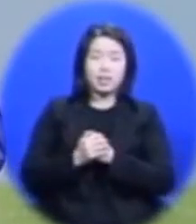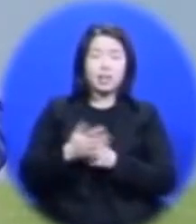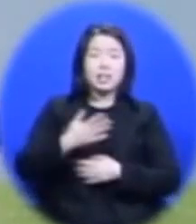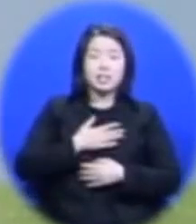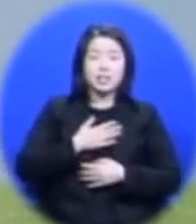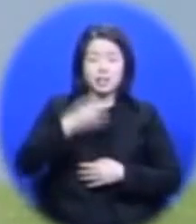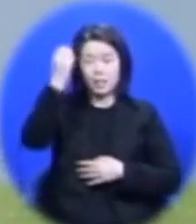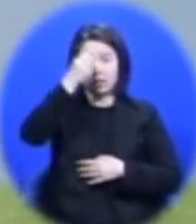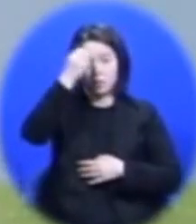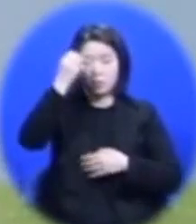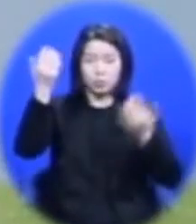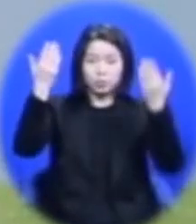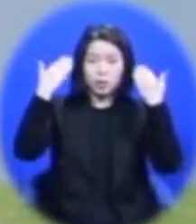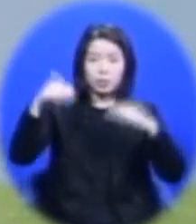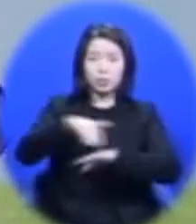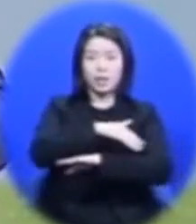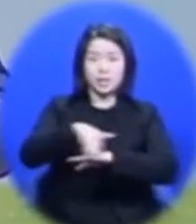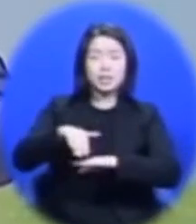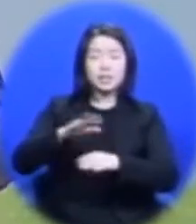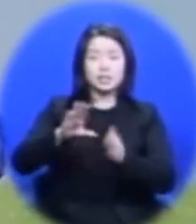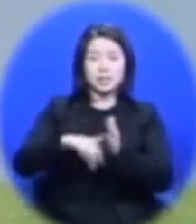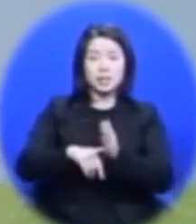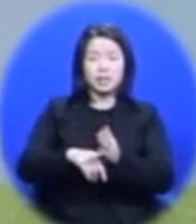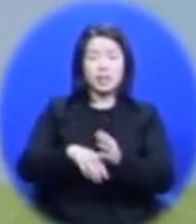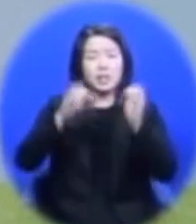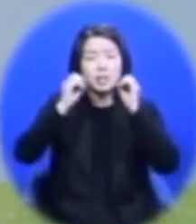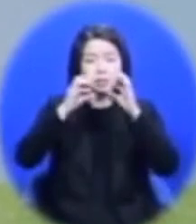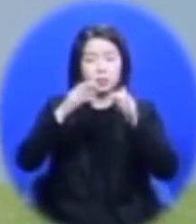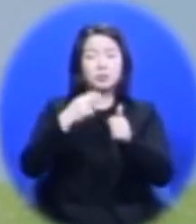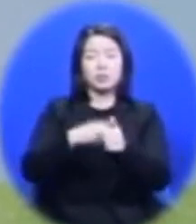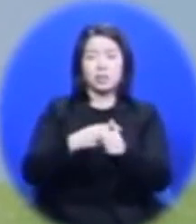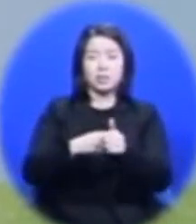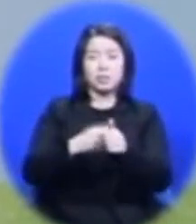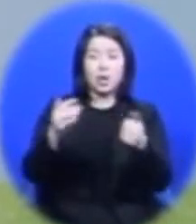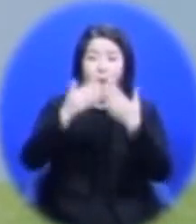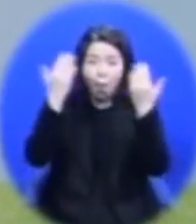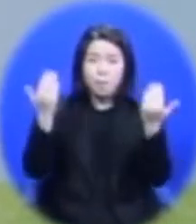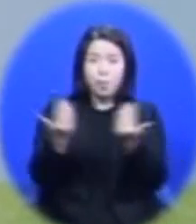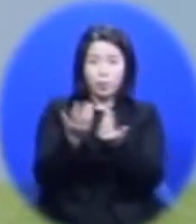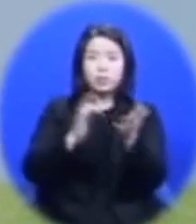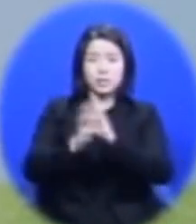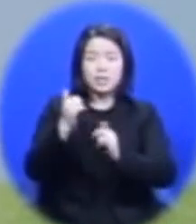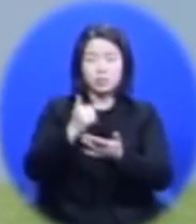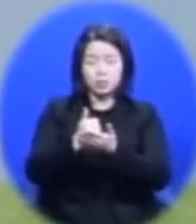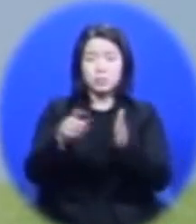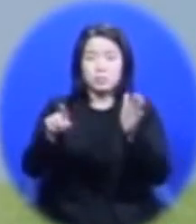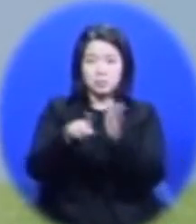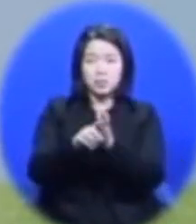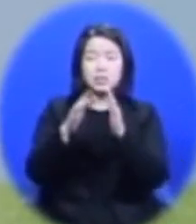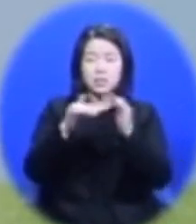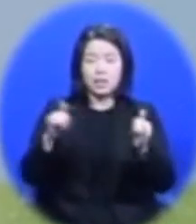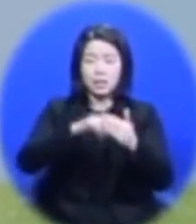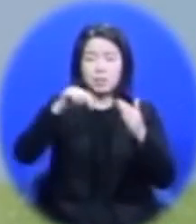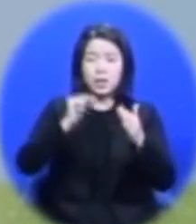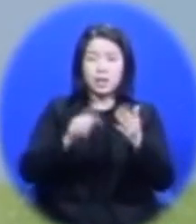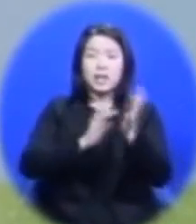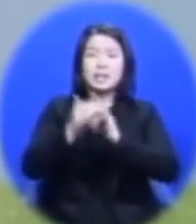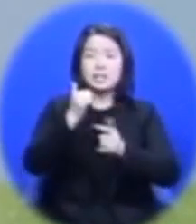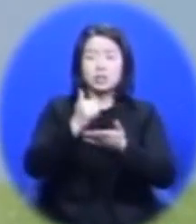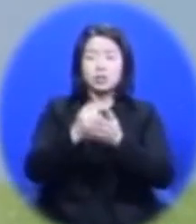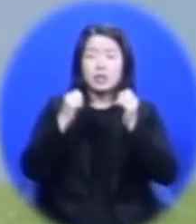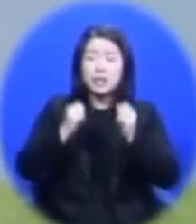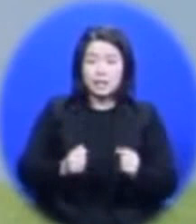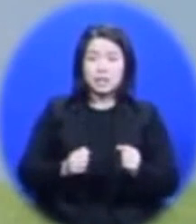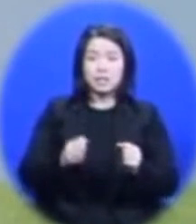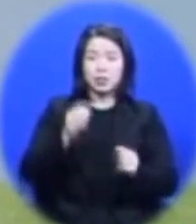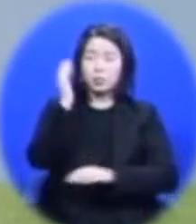제가 고등학교 다닐 때 전도사님이 모든 예수 믿는 사람 안에 예수님이 계시다고 설교했을